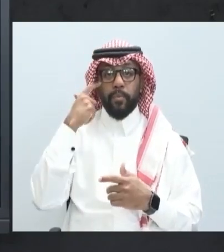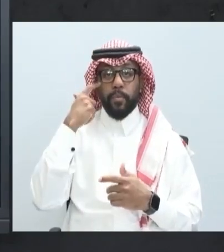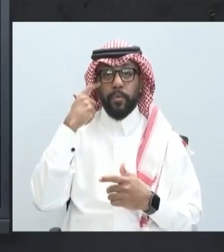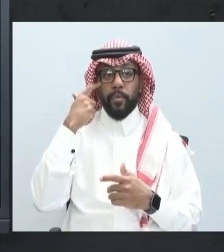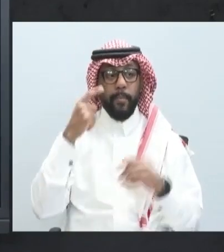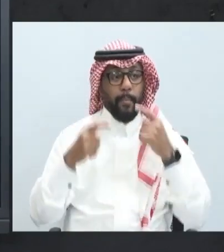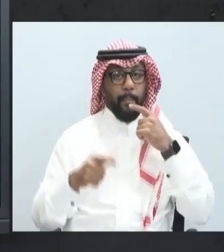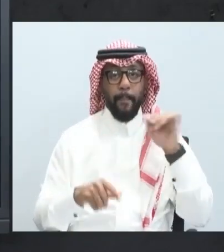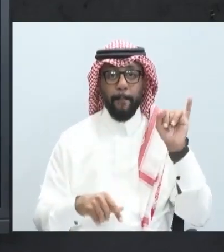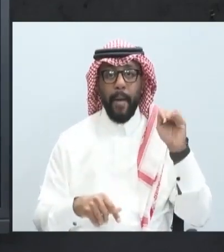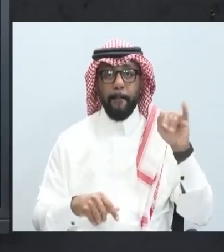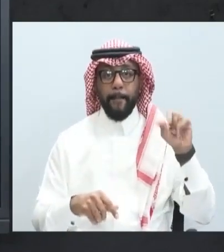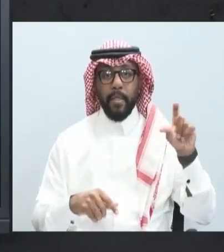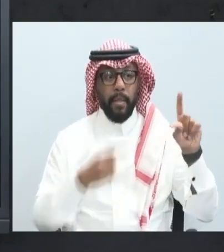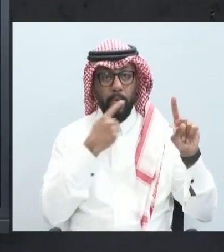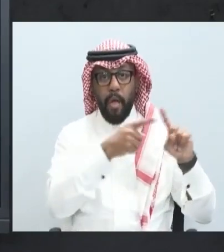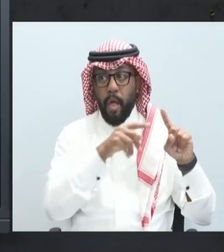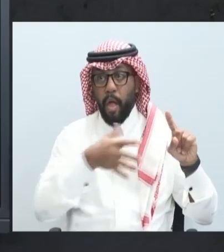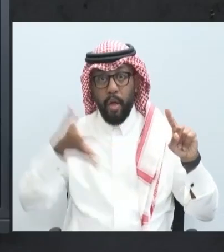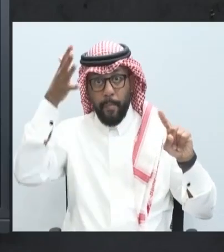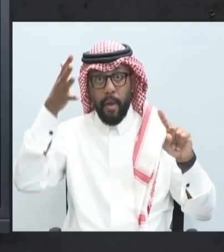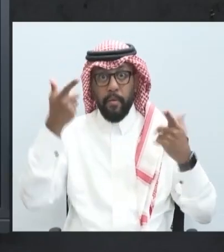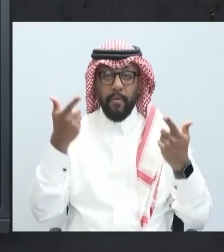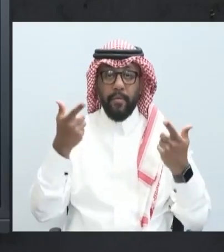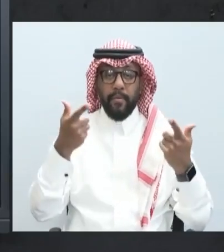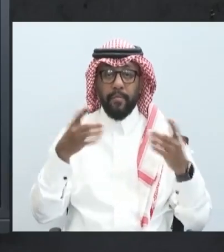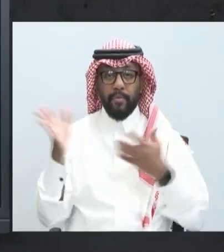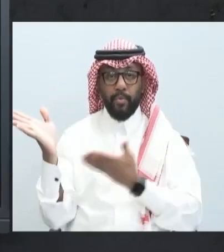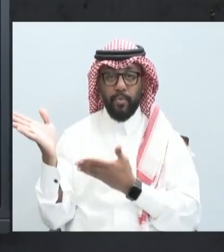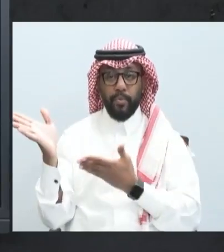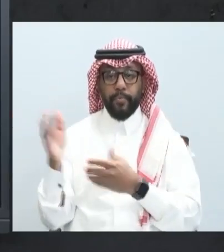محمد ما الذي اجابه